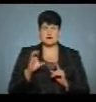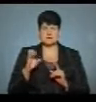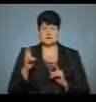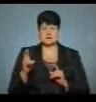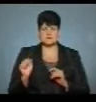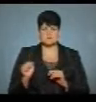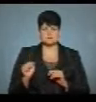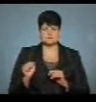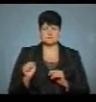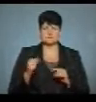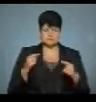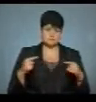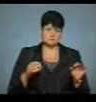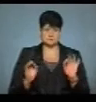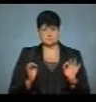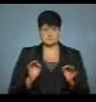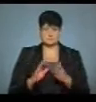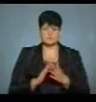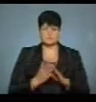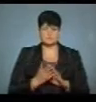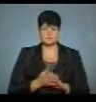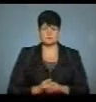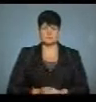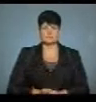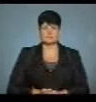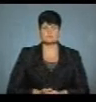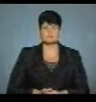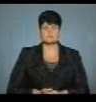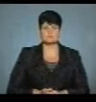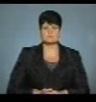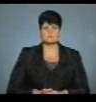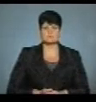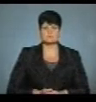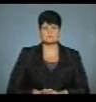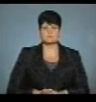то, а там ті більш-менш в такому нормальному стані. Світлана Лазорик,